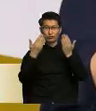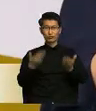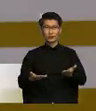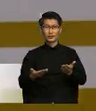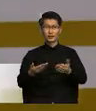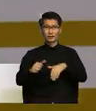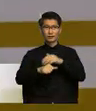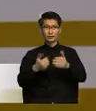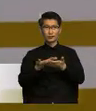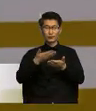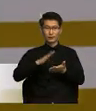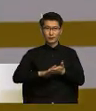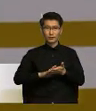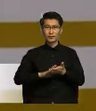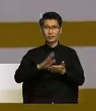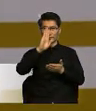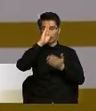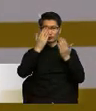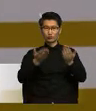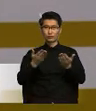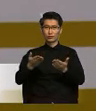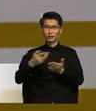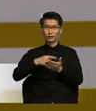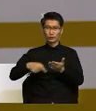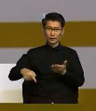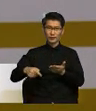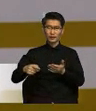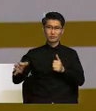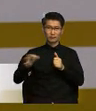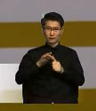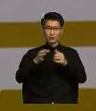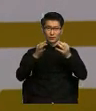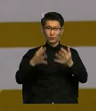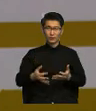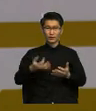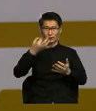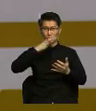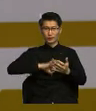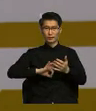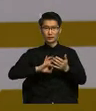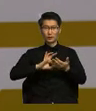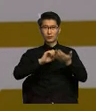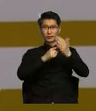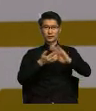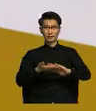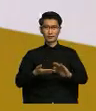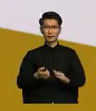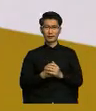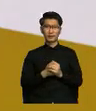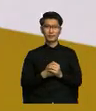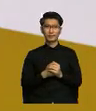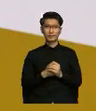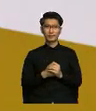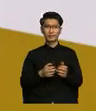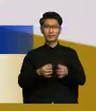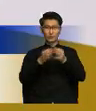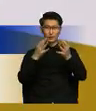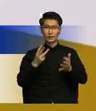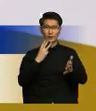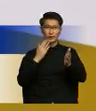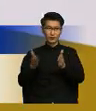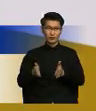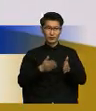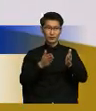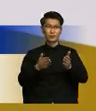여건 개선, 병가 소득, 손실 보상금 지급 등을 그간의 성과로 꼽았습니다. 그간